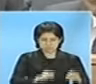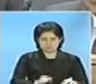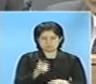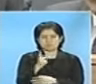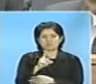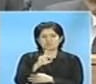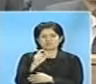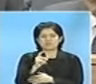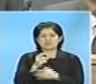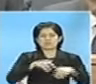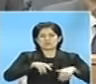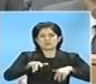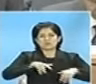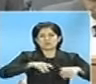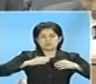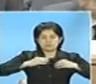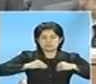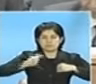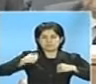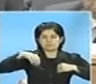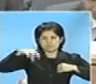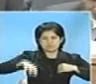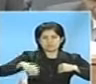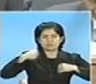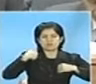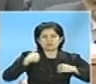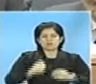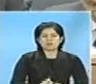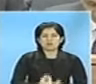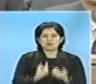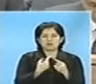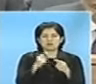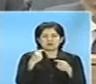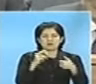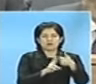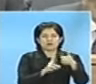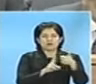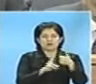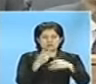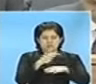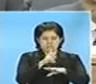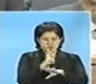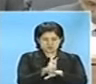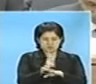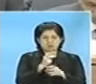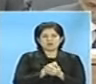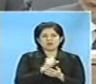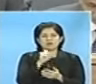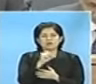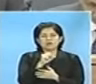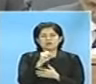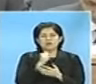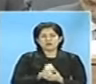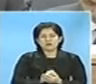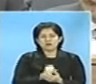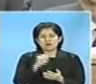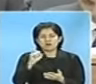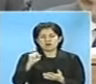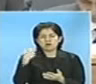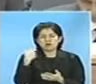การแต่บางประเด็นที่ท่านอดีตรองประธานวุฒิสภาชี้ให้เห็นว่าวงการตุลา